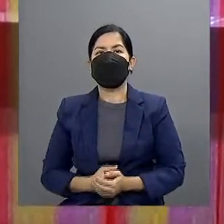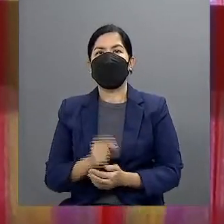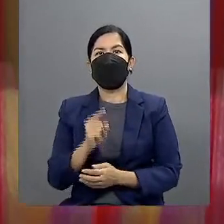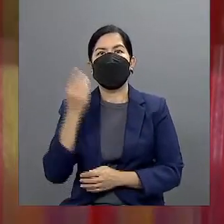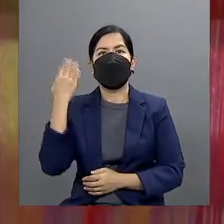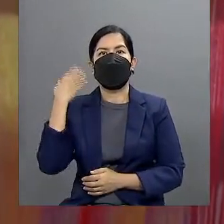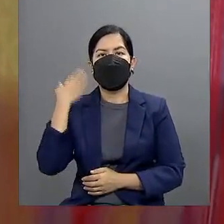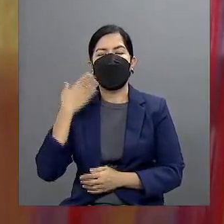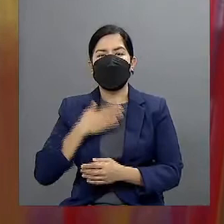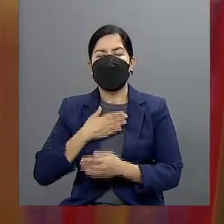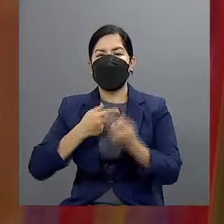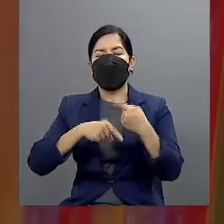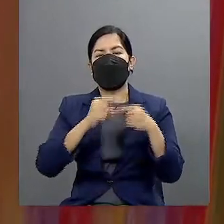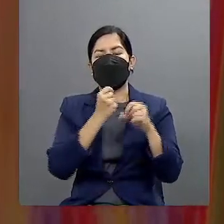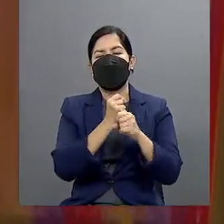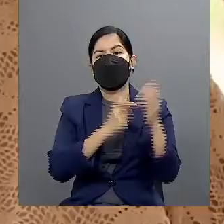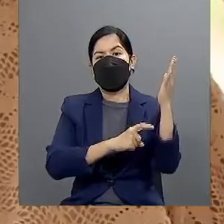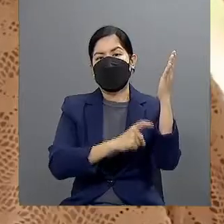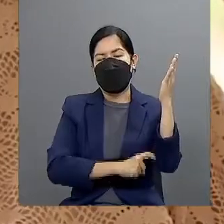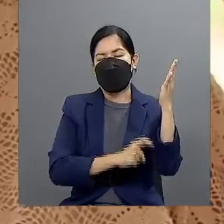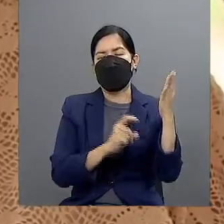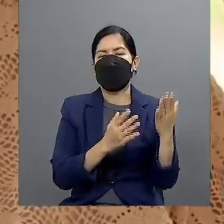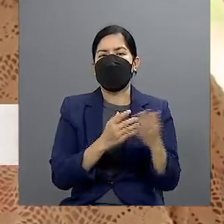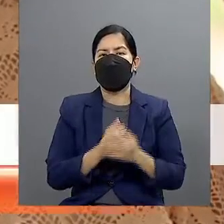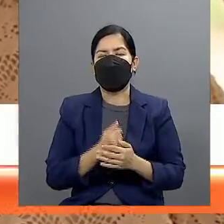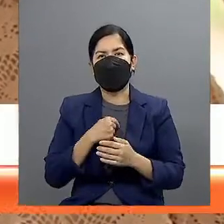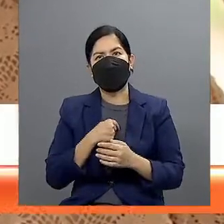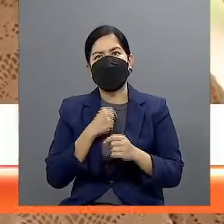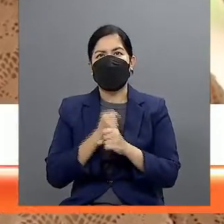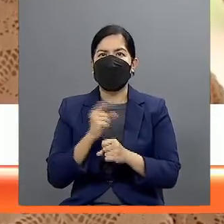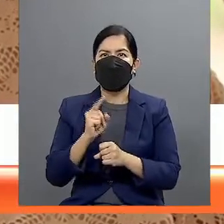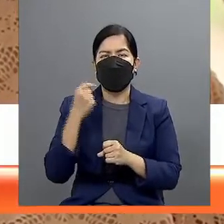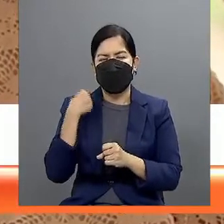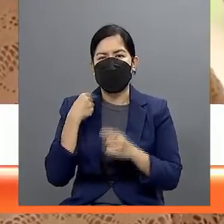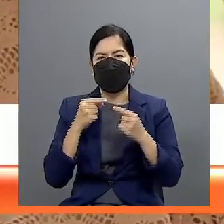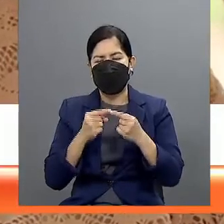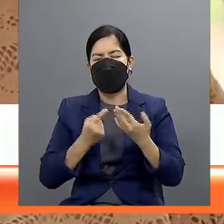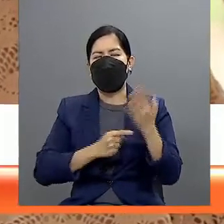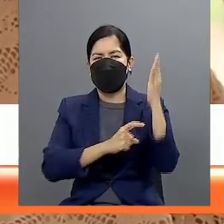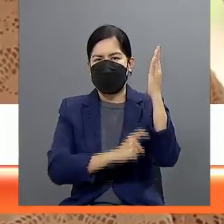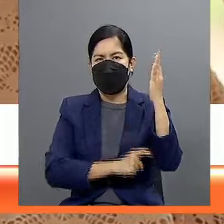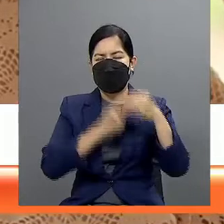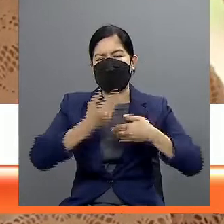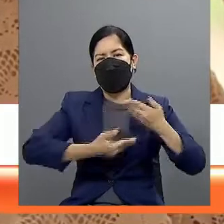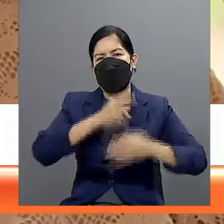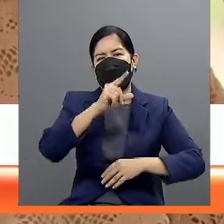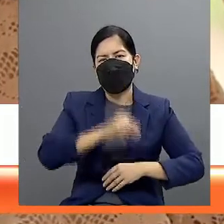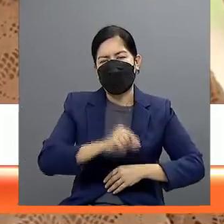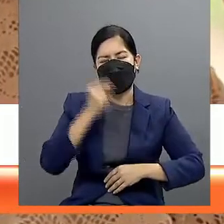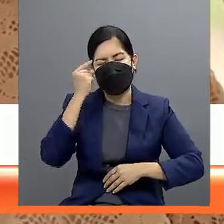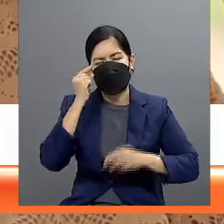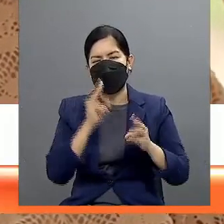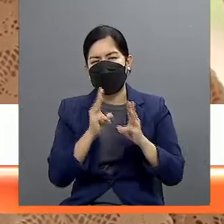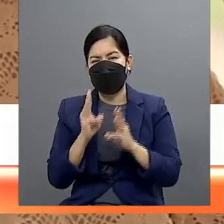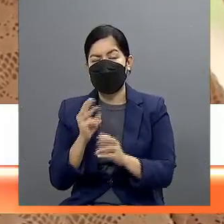ได้ใช่ไหมถึงก็มาโต๊ะกับว่าราคายางมันตกต่ำนั่นลูกทำผือเราจะหารายได้เข้ามาในชุ